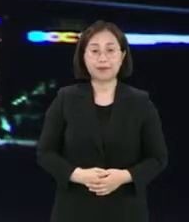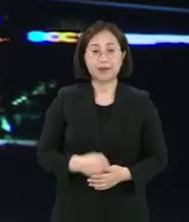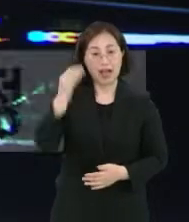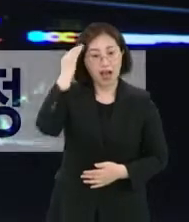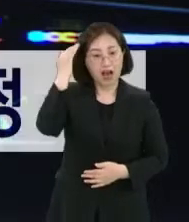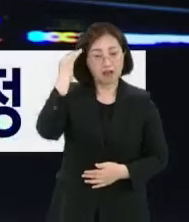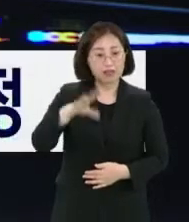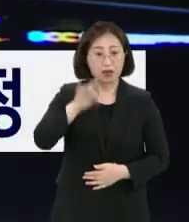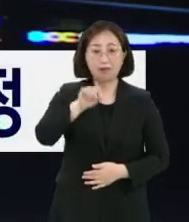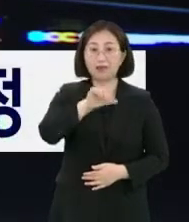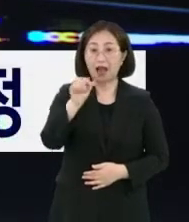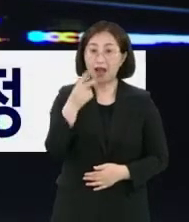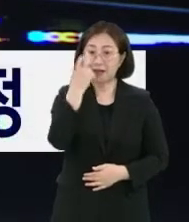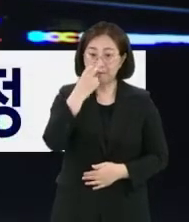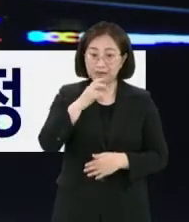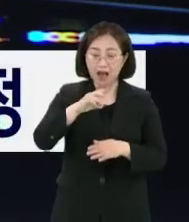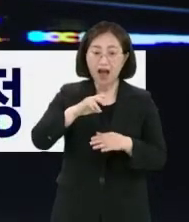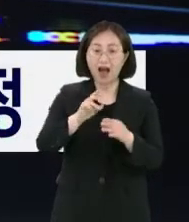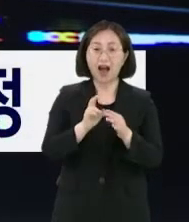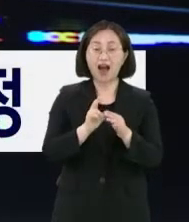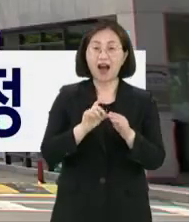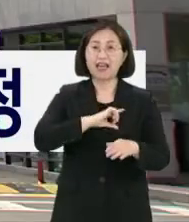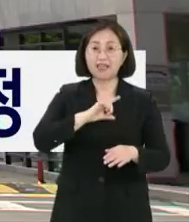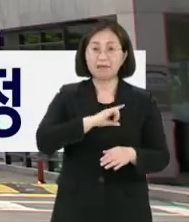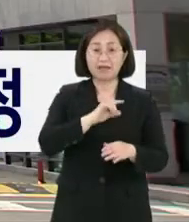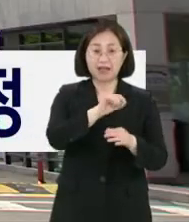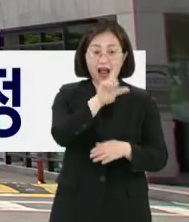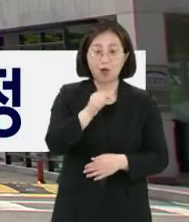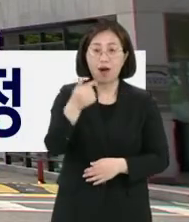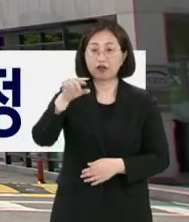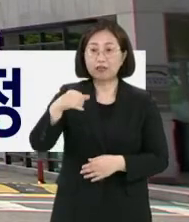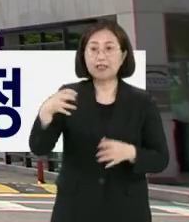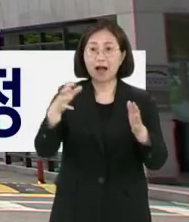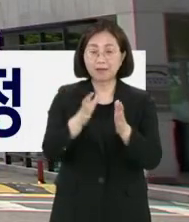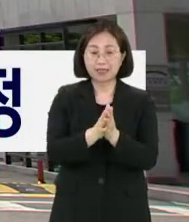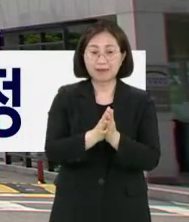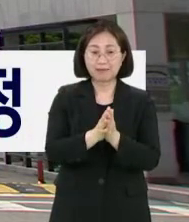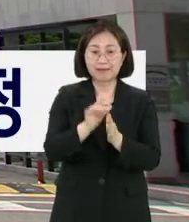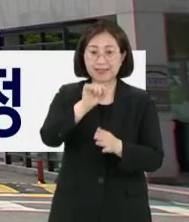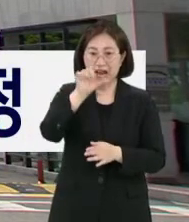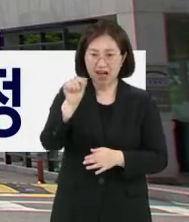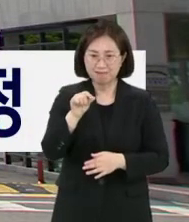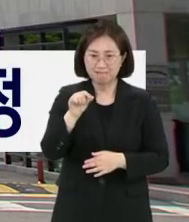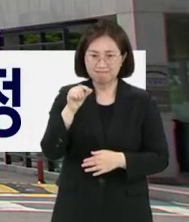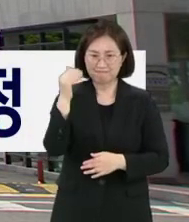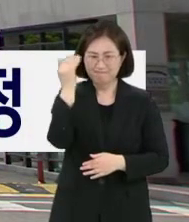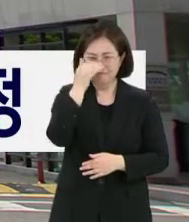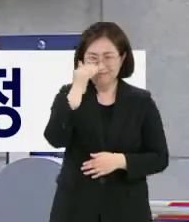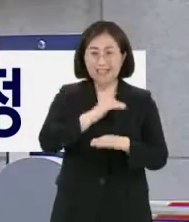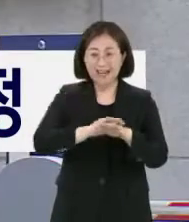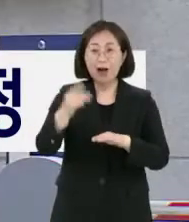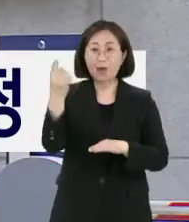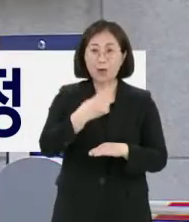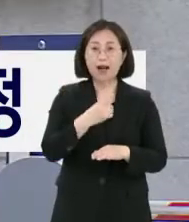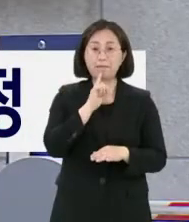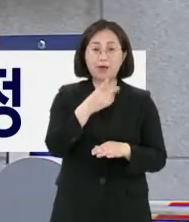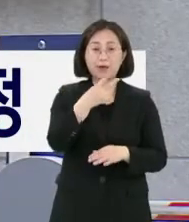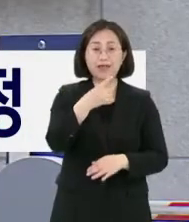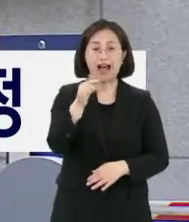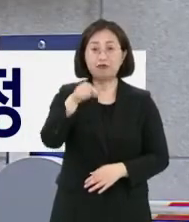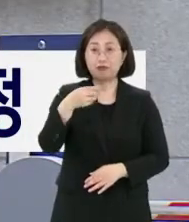우리나라 최초의 달 탐사선 이름이 달과 누리를 합쳐 달을 남김없이 누리고 오라는 의미로 다누리로